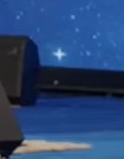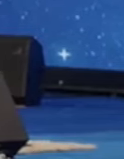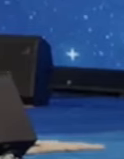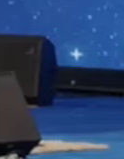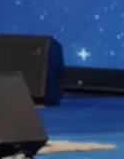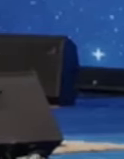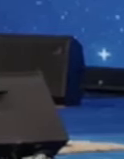parlonsas